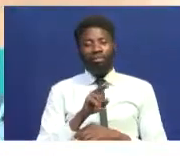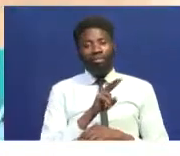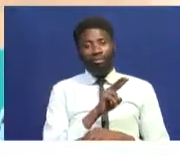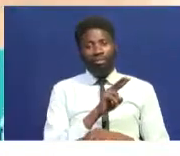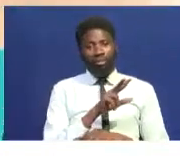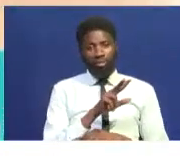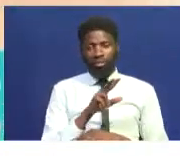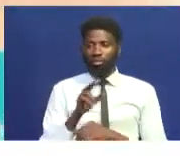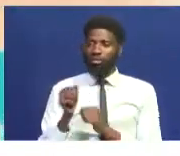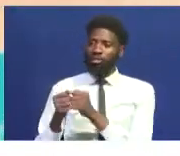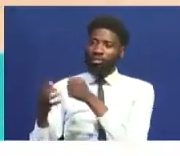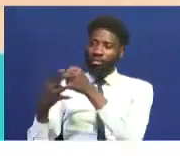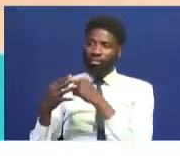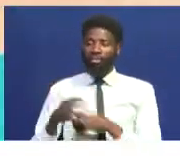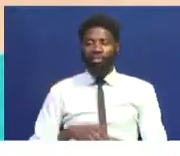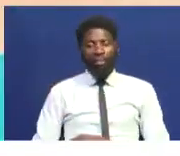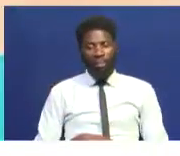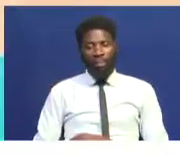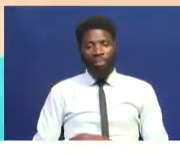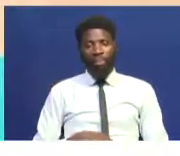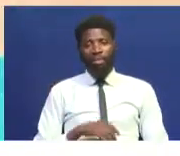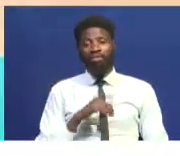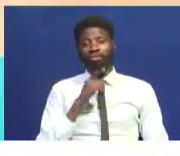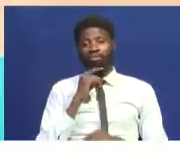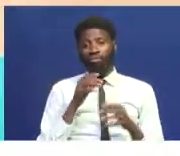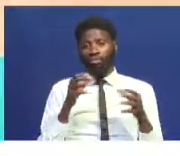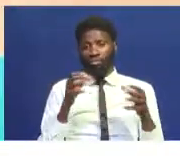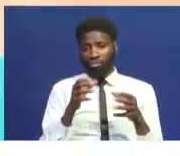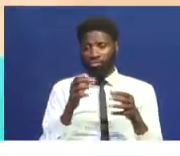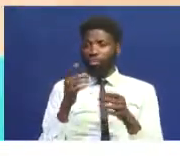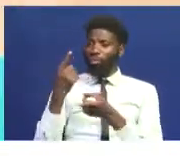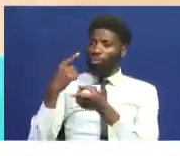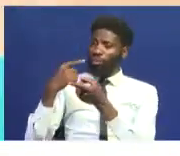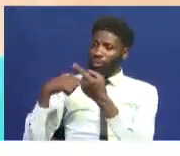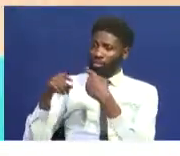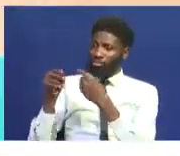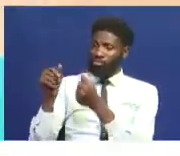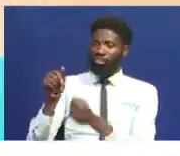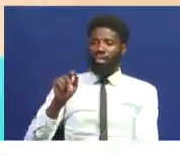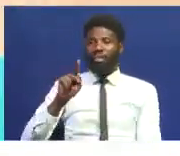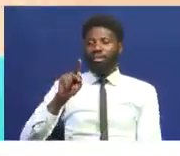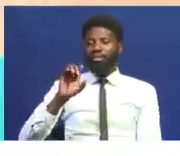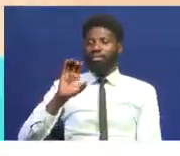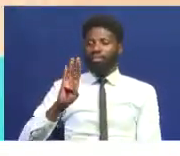ubingwa wa mashindano hayo baada ya kuwashinda wenzao wa KCB seti 2-0.